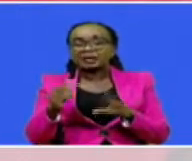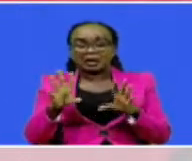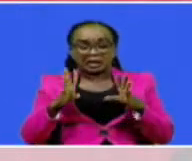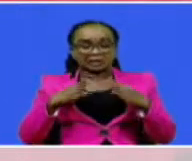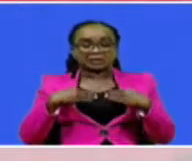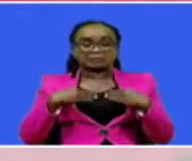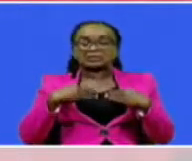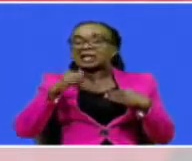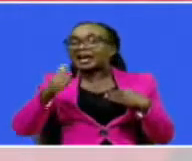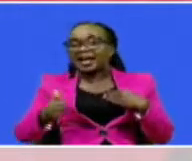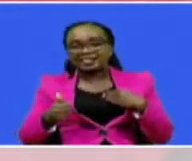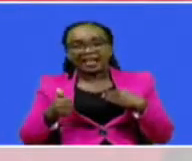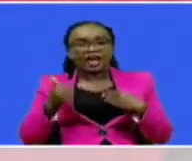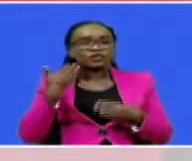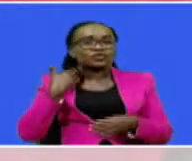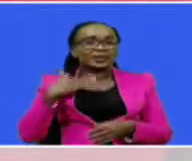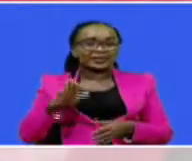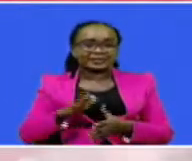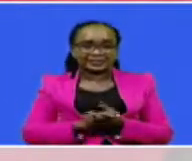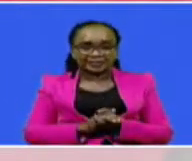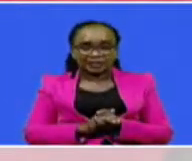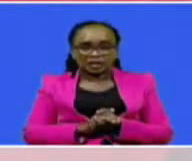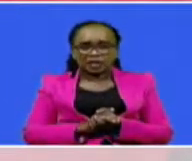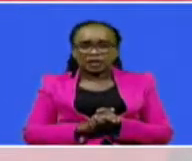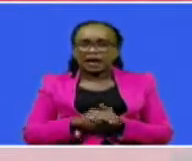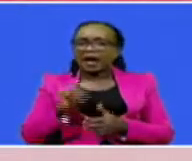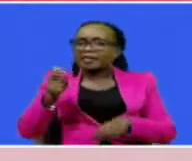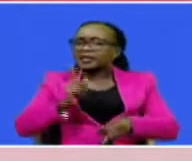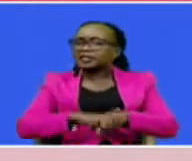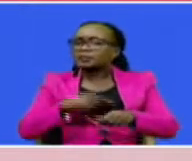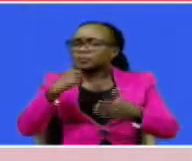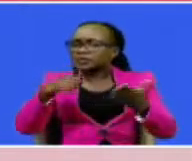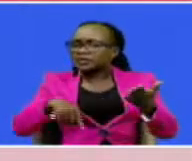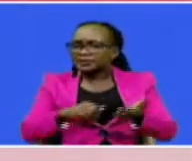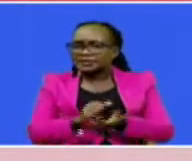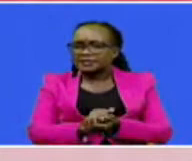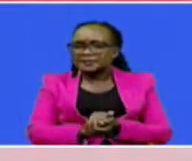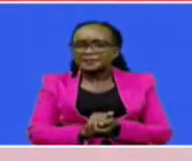mtu, mengine unakataa. Tuliambiwa siku ingine ya kwamba